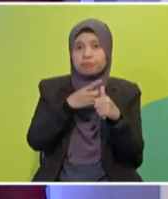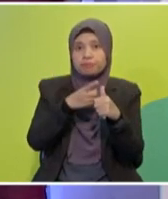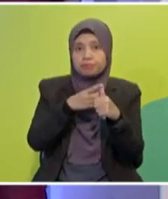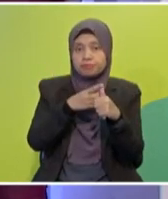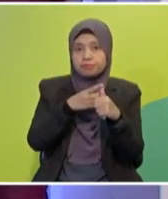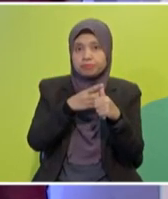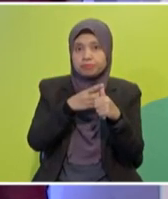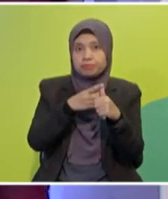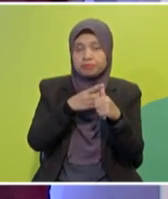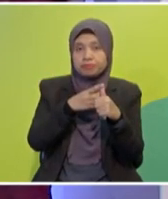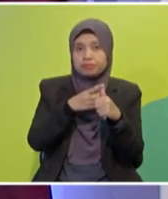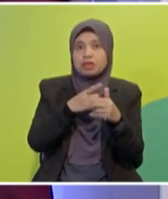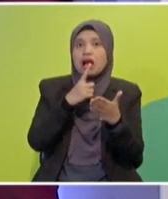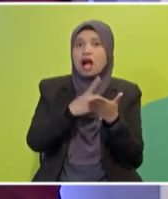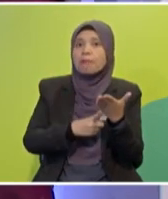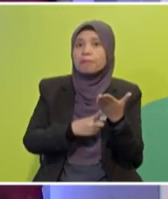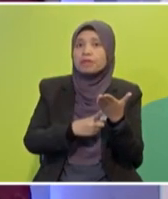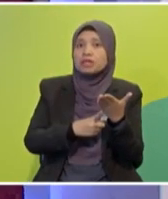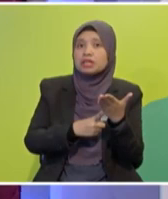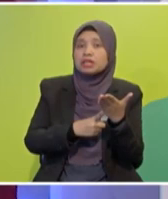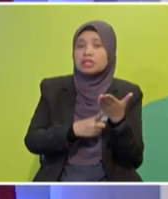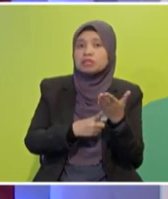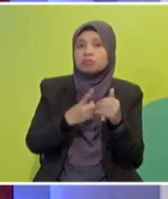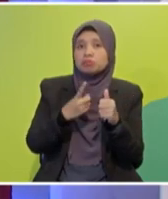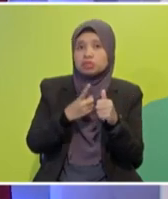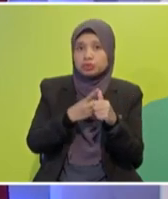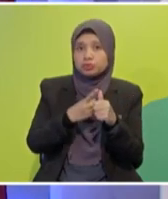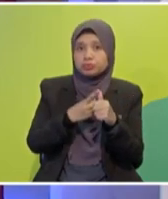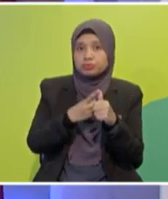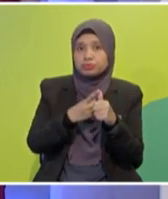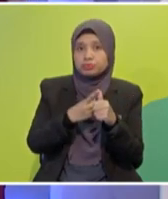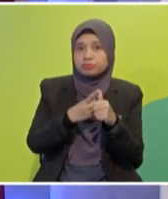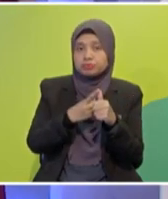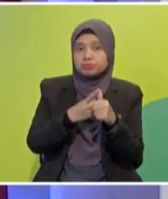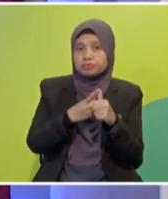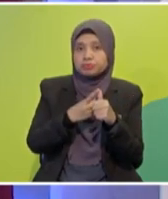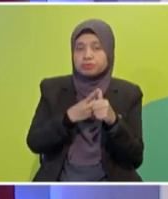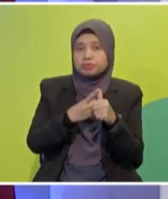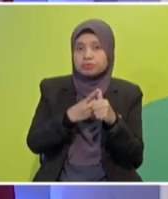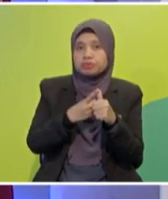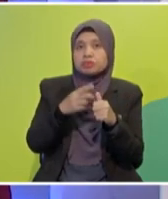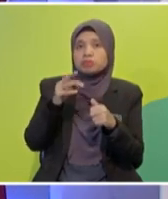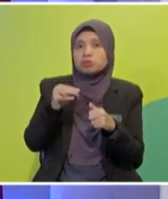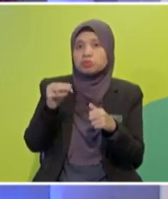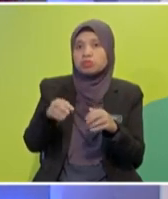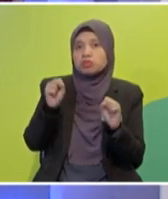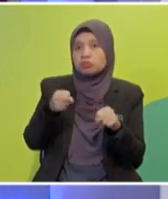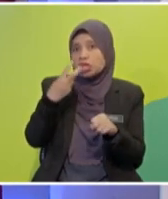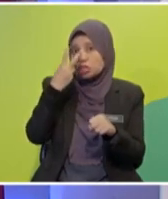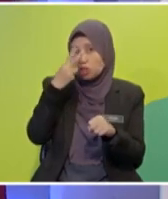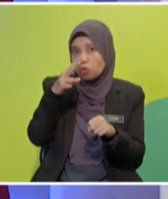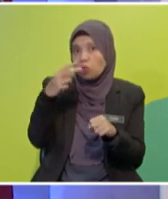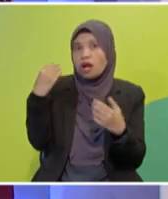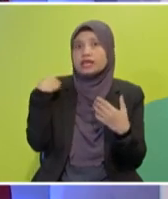hadas besar. Kita lihat apa perkara yang menyebabkan kita berhadas besar. Okey, kat sini murid-murid dah lihat dan nampak